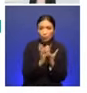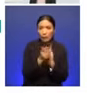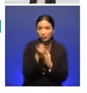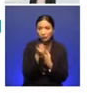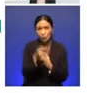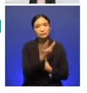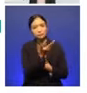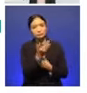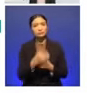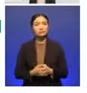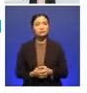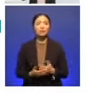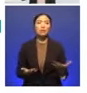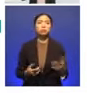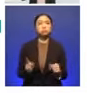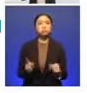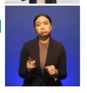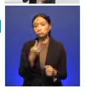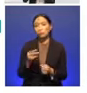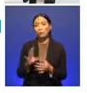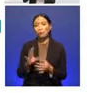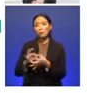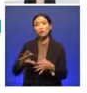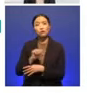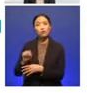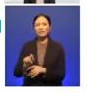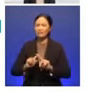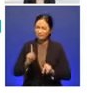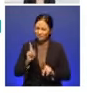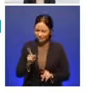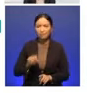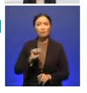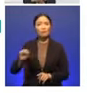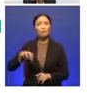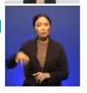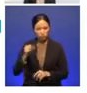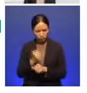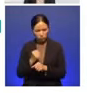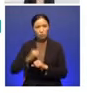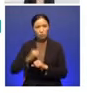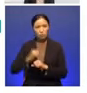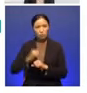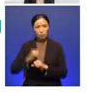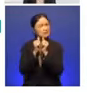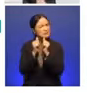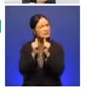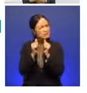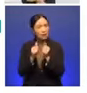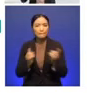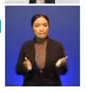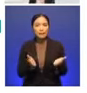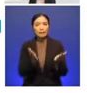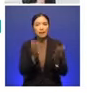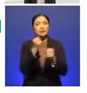ดูเหมือนกับไม่ได้เกี่ยวข้องอะไรกับสสส.แต่ว่าจริงๆแล้วที่ผ่านมาสสส.ก็ได้ทำโครงการหนึ่งที่ดีมากนะครับน่าจะมีการผลักดัน